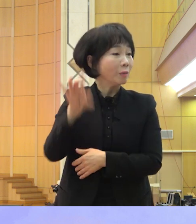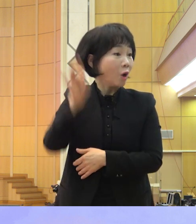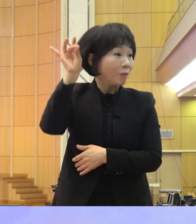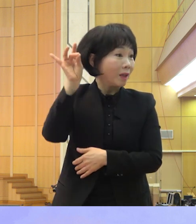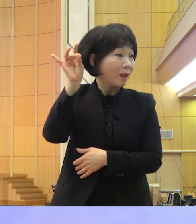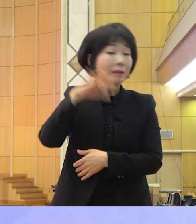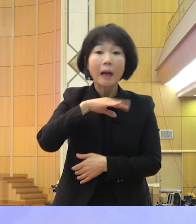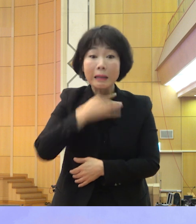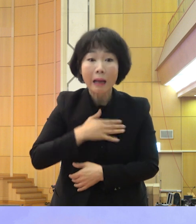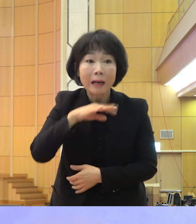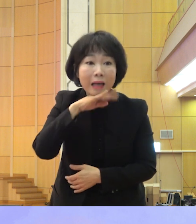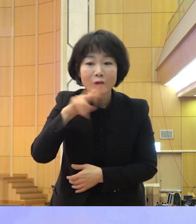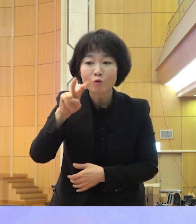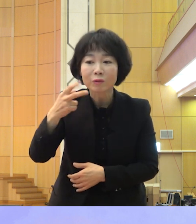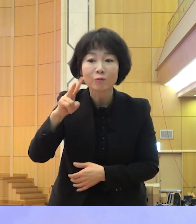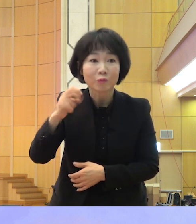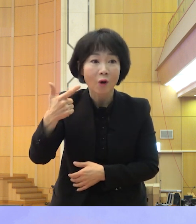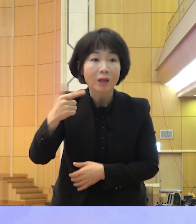26살 때입니다.